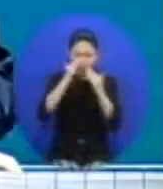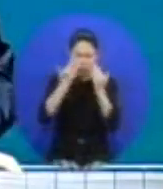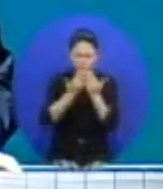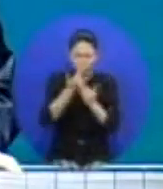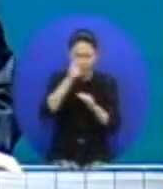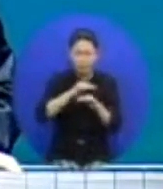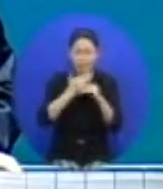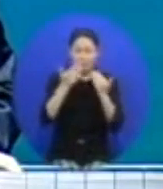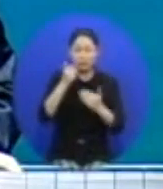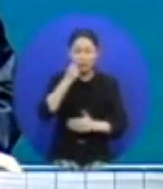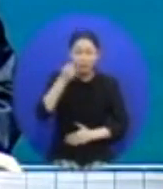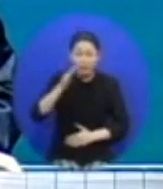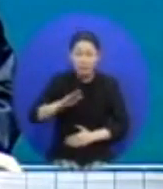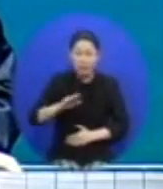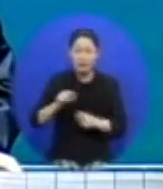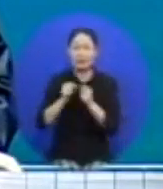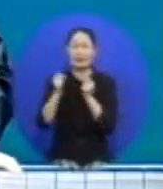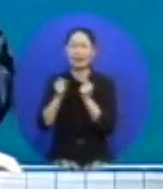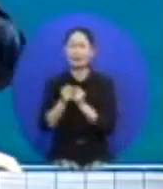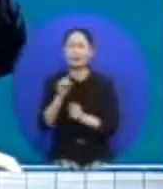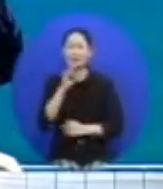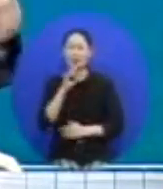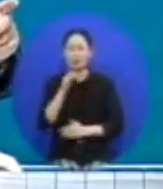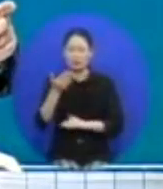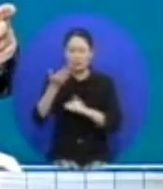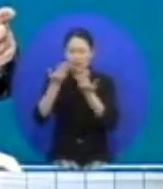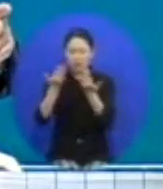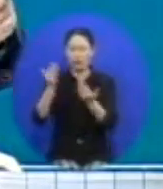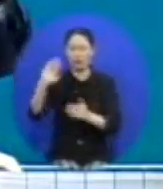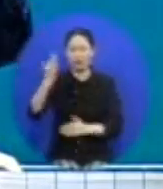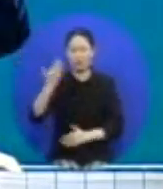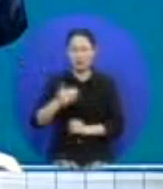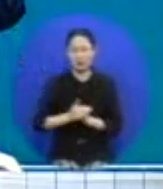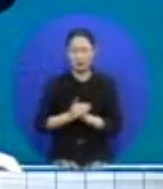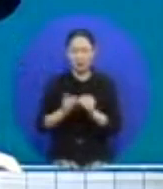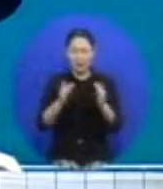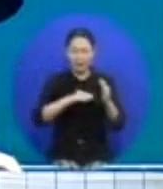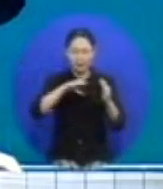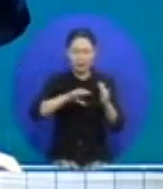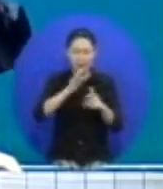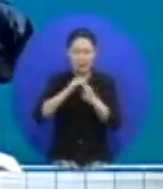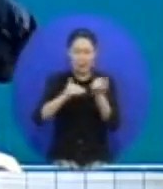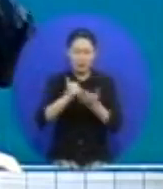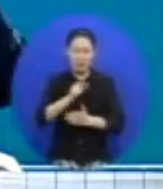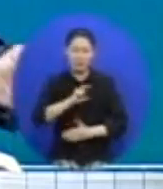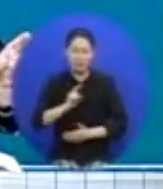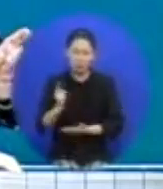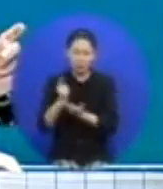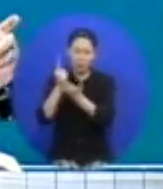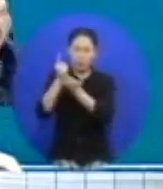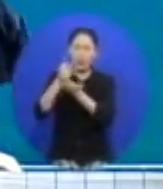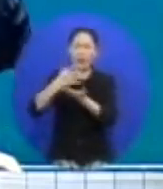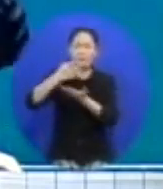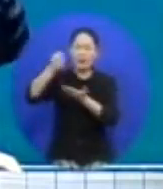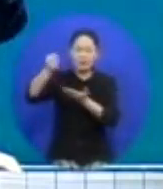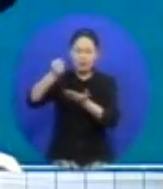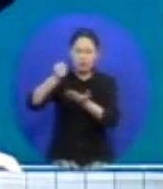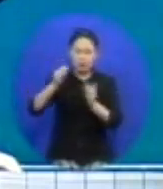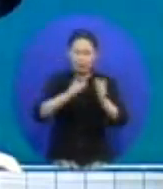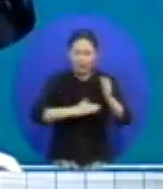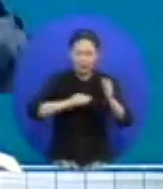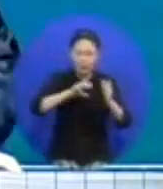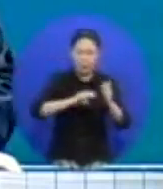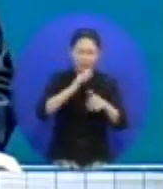개인적으로 더 들여야 되요 하여튼 우리 가정에서 하나님의 이름이 높임을 받으시고 우리 가정에서 하나님께